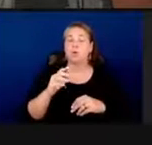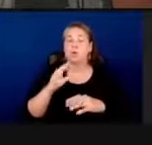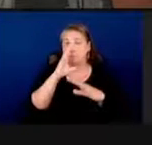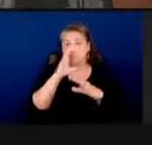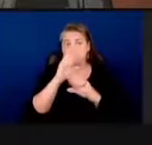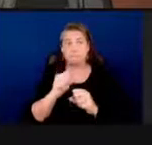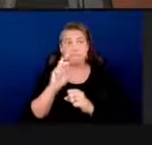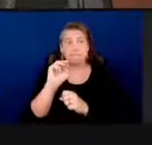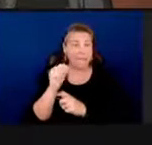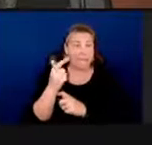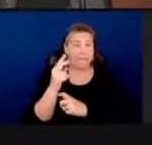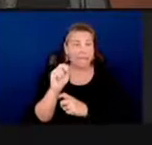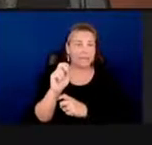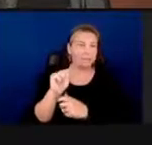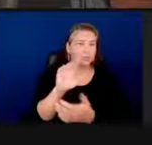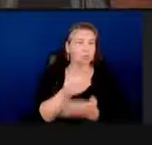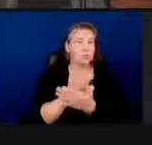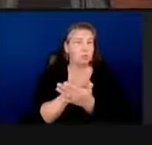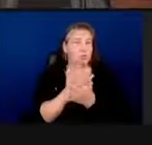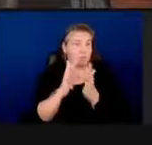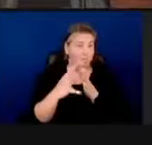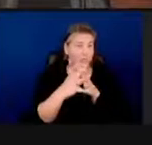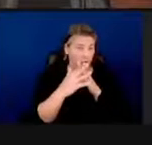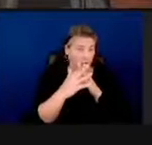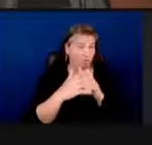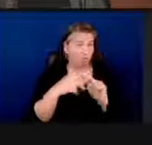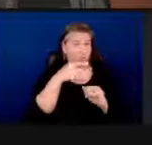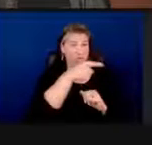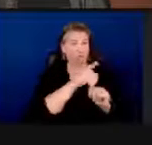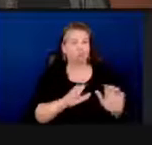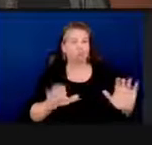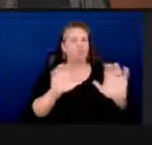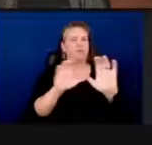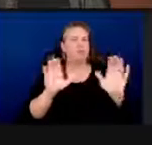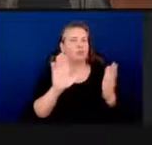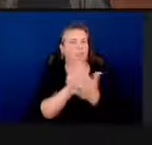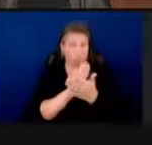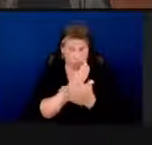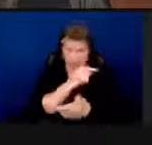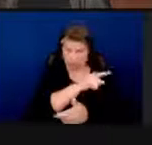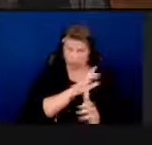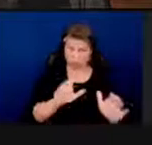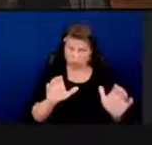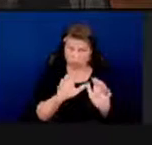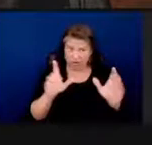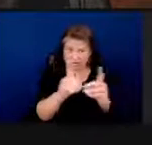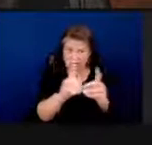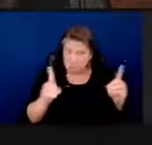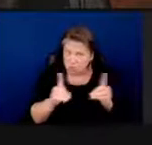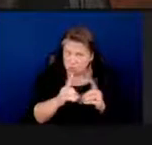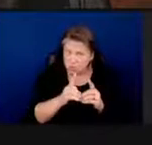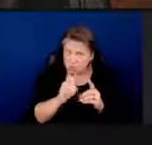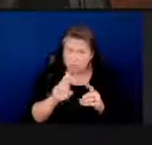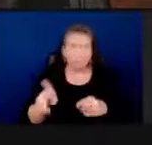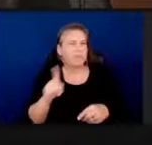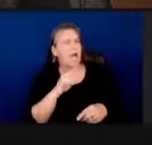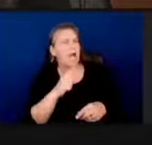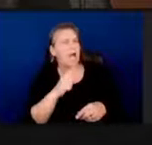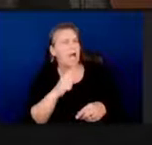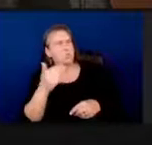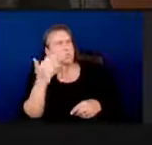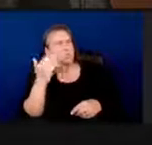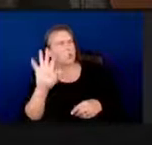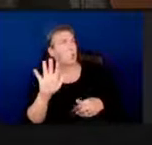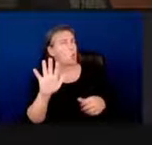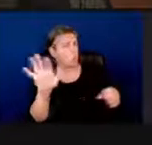إذن إن مدارس ماجنت في الولايات المتحدة الأمريكية هي تقوم بمصادقة على